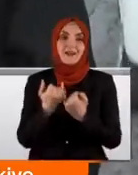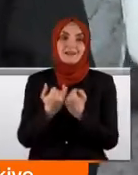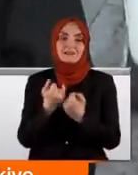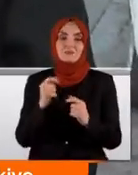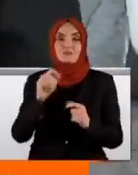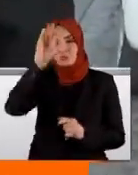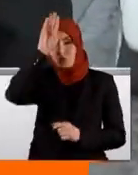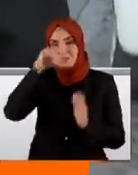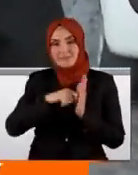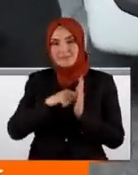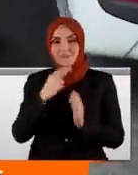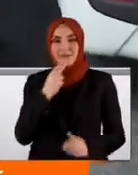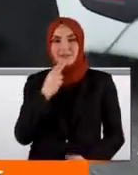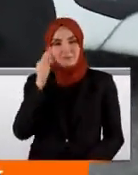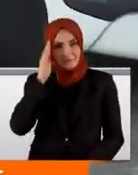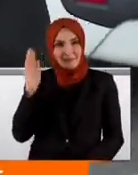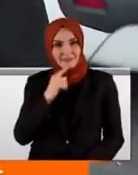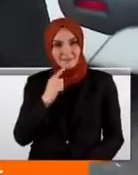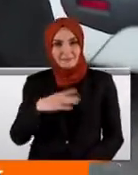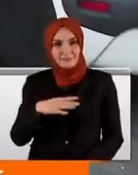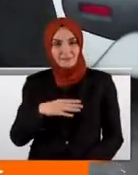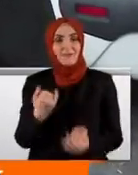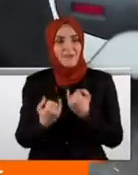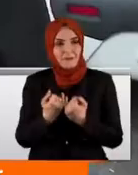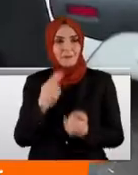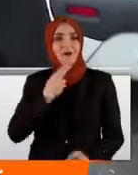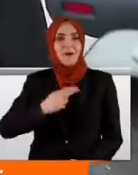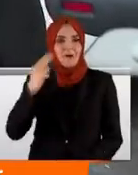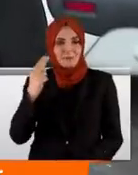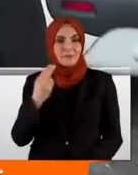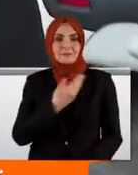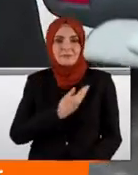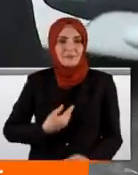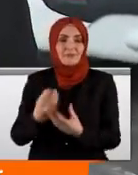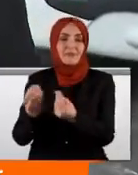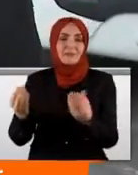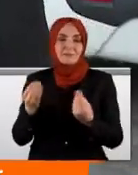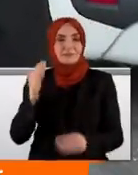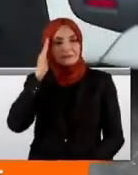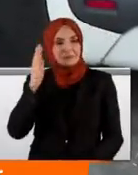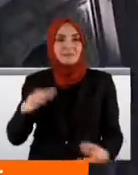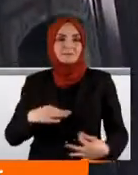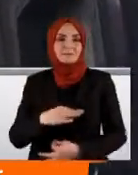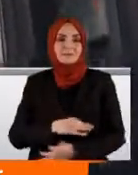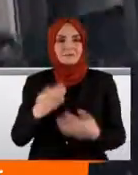mi? Kardeşime, kardeşi ablama, kardeşime, bütün burada sevdiklerime, dayılar, türü, işte hepsine selamlar, sağlık sıhhat dilerim.